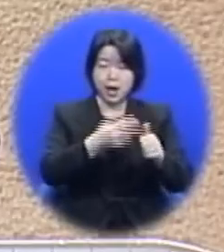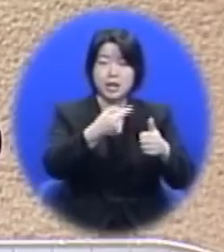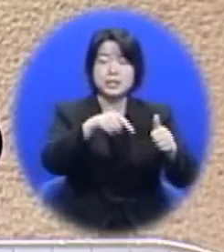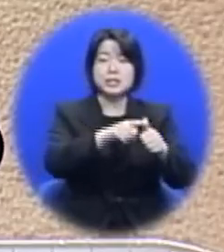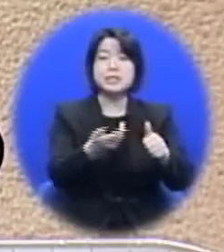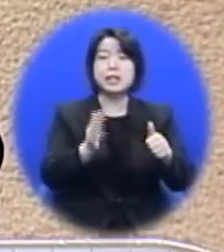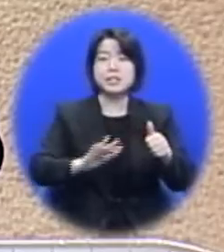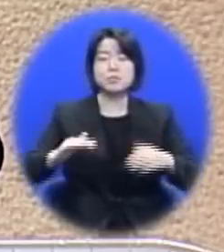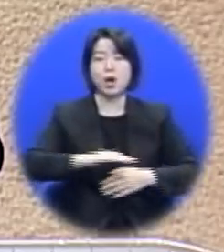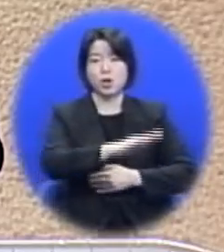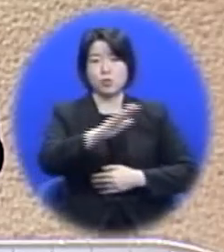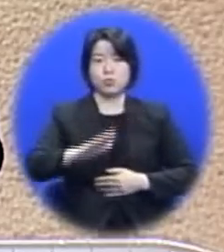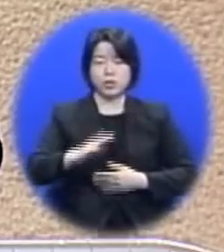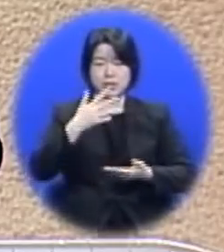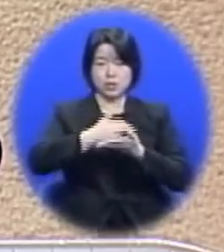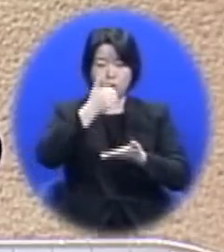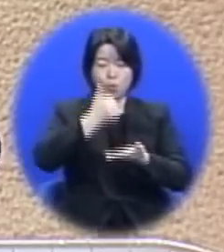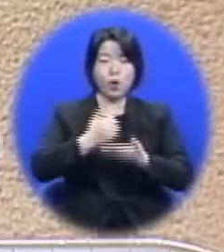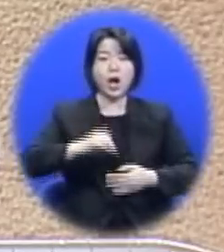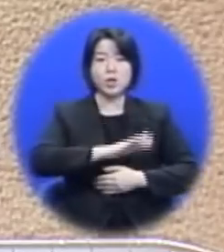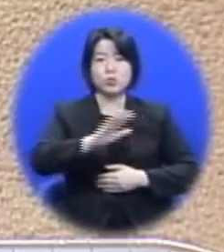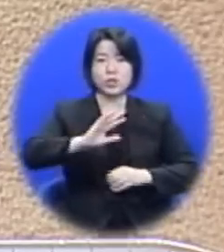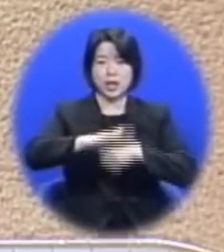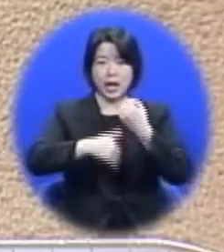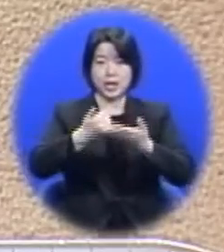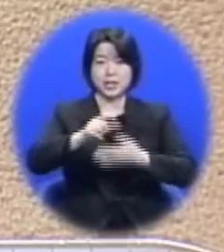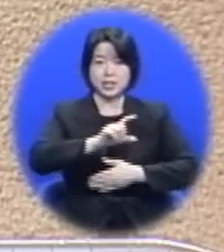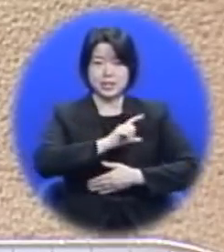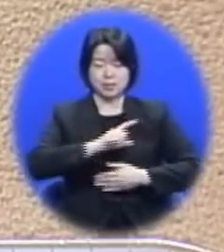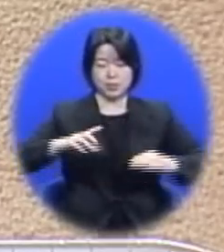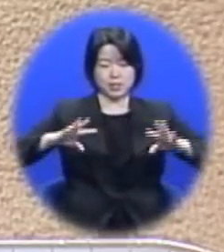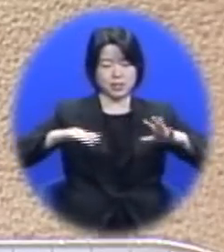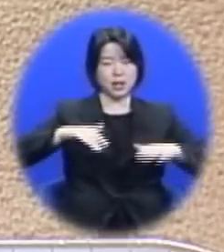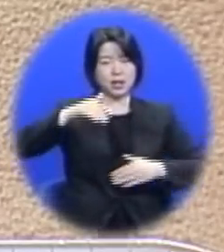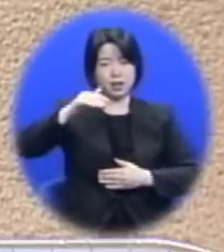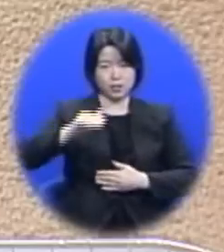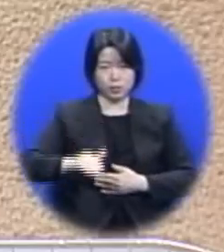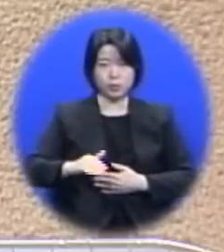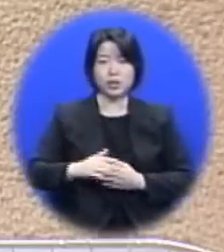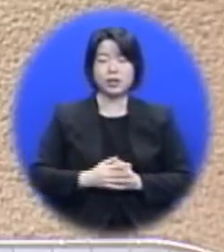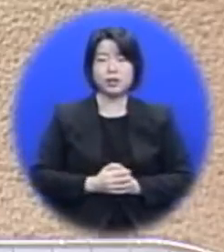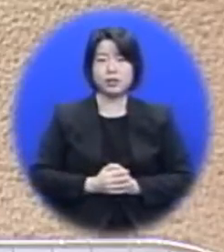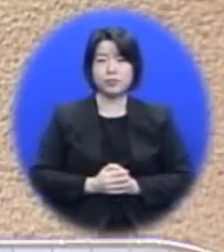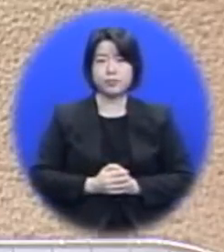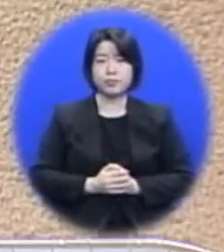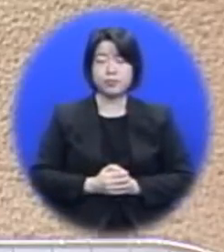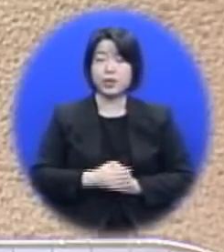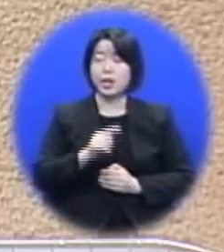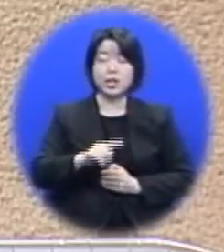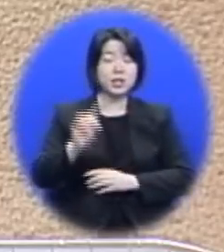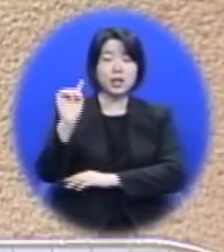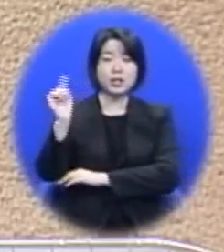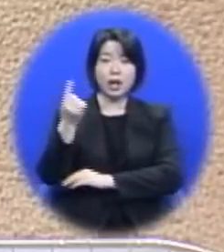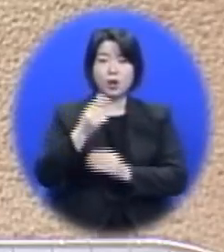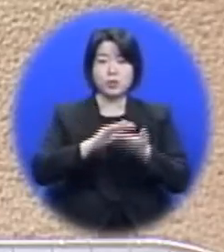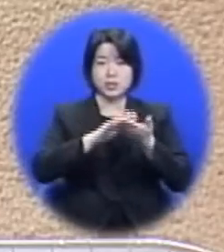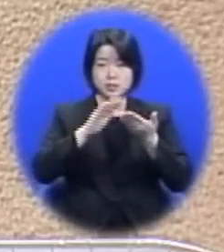우리는 여호와 우리 하나님의 이름을 자랑하리로. 이게